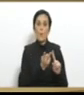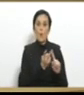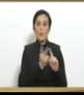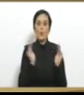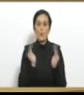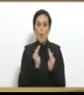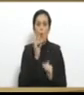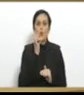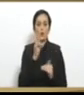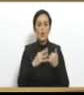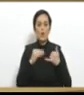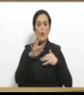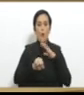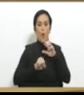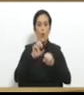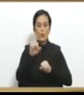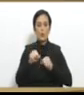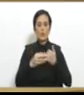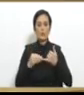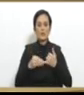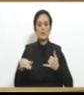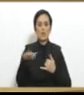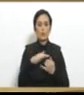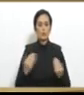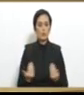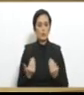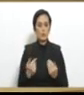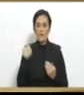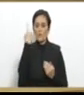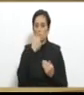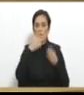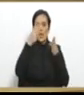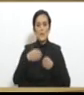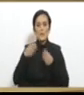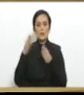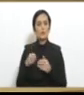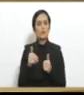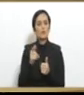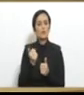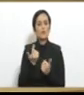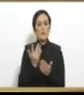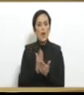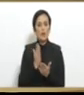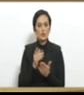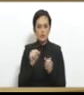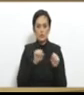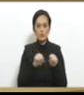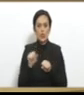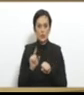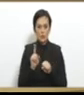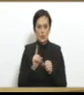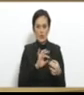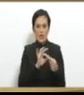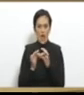getqvit okupirebul territoriebze tskhovrebi pirebistvis randomnat arsebobs shesadzleblobebi rom garkveuli standardit asve